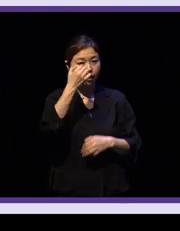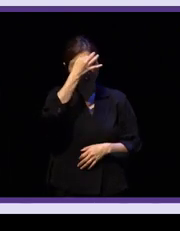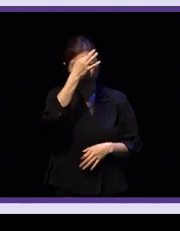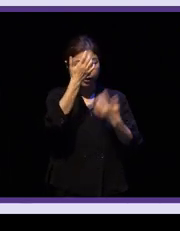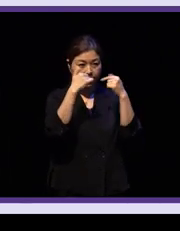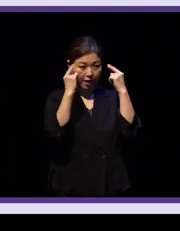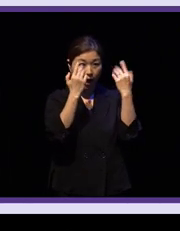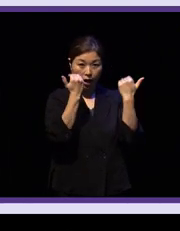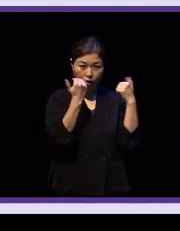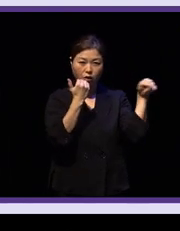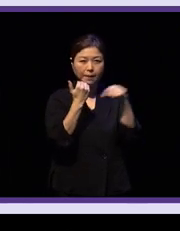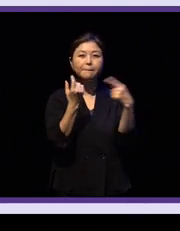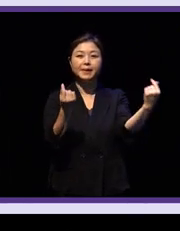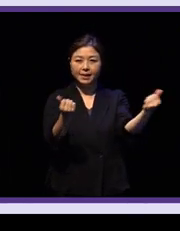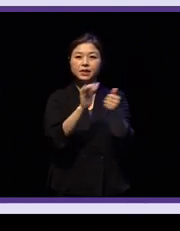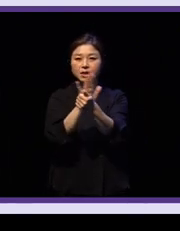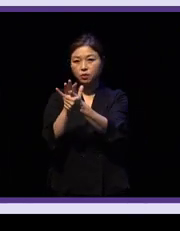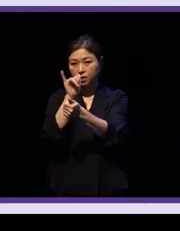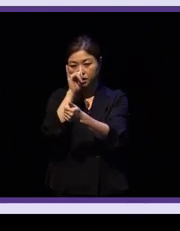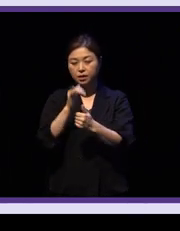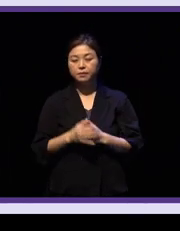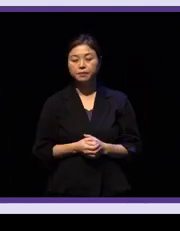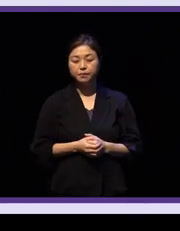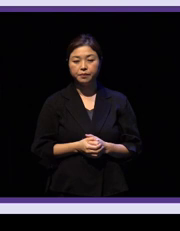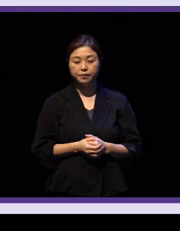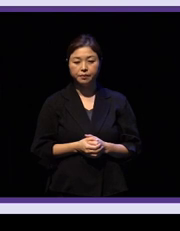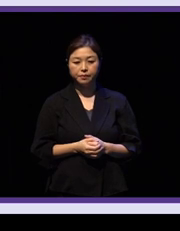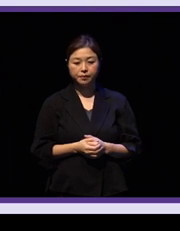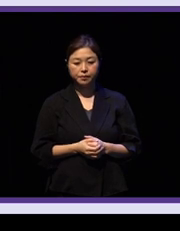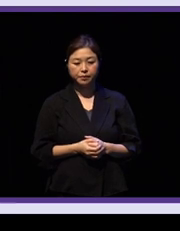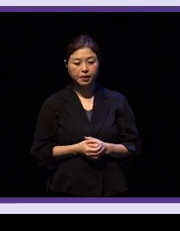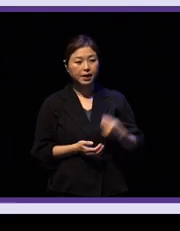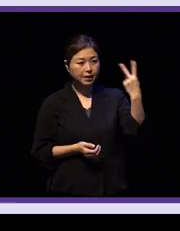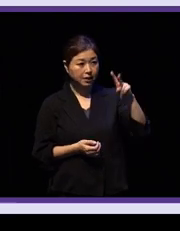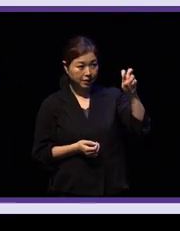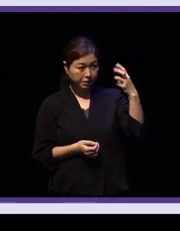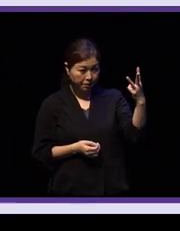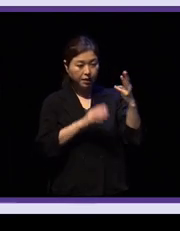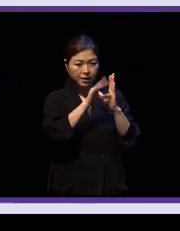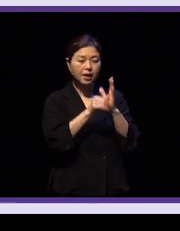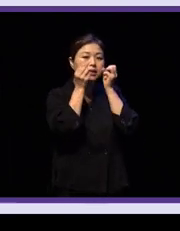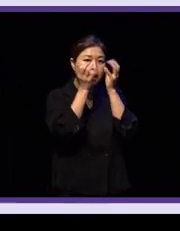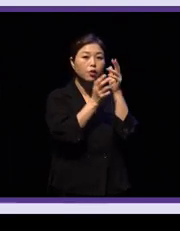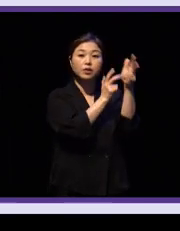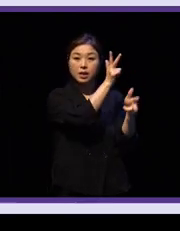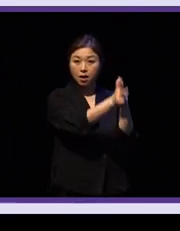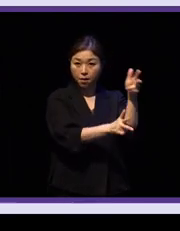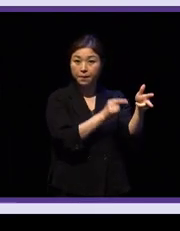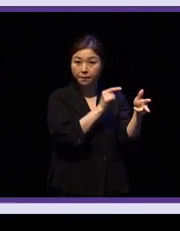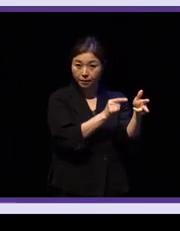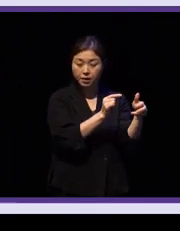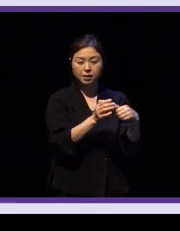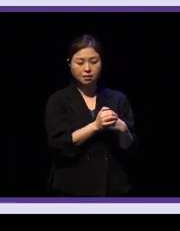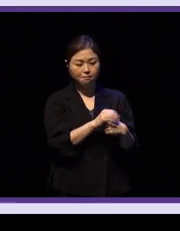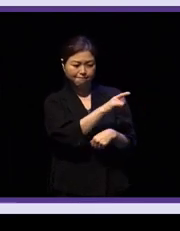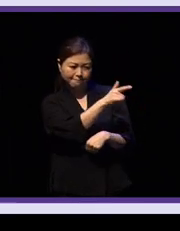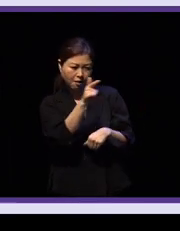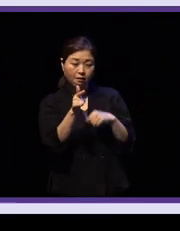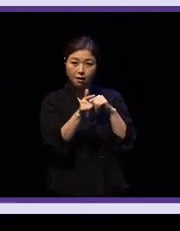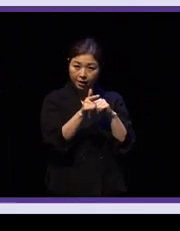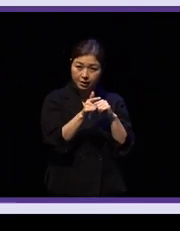같고요 이 사람 역시 23년도 신규 사업이었기 때문에 좀 다양한